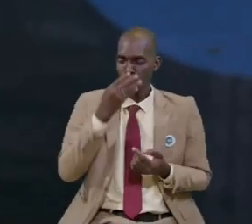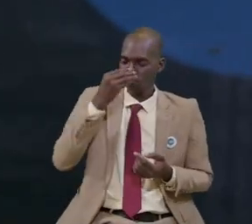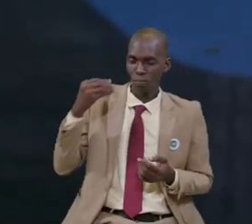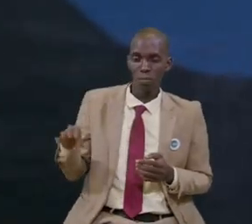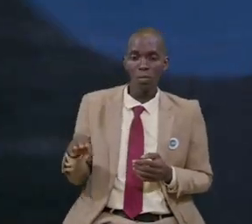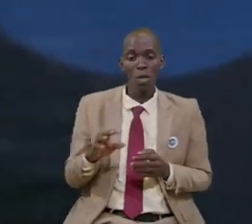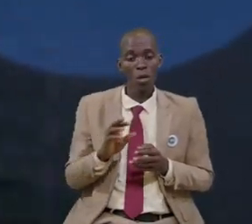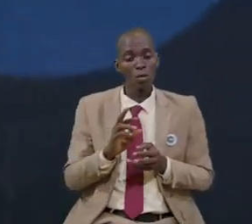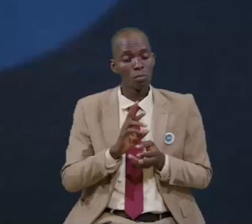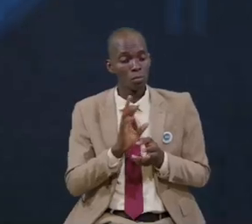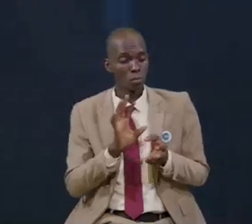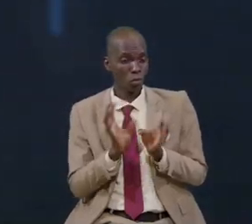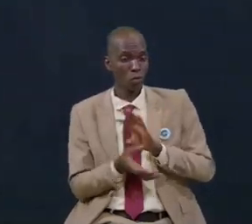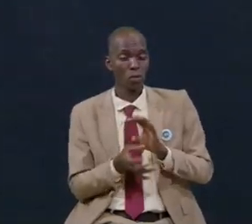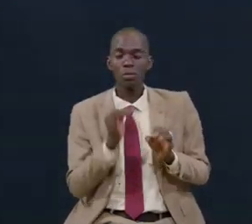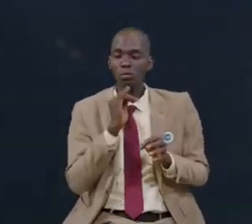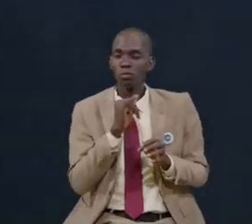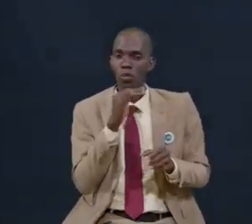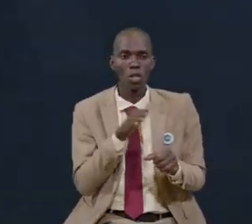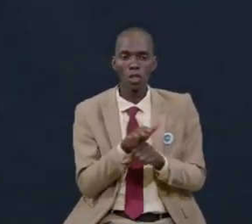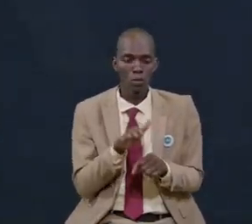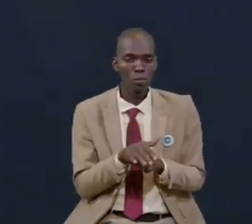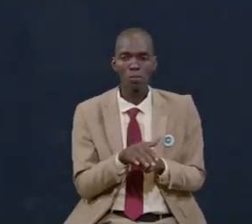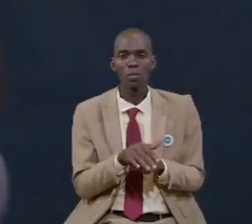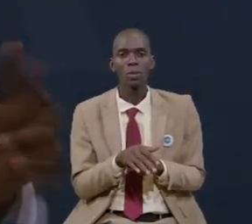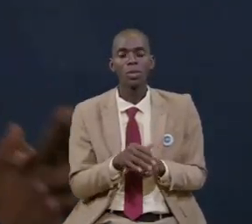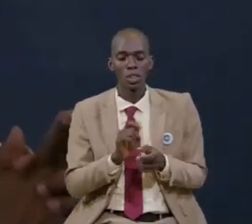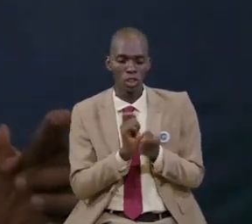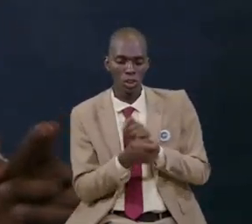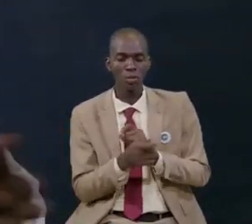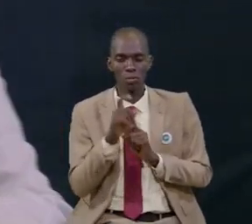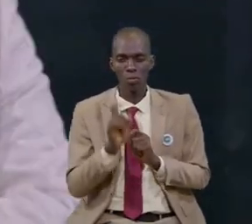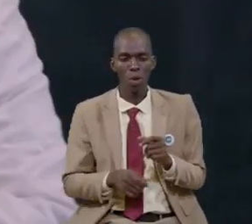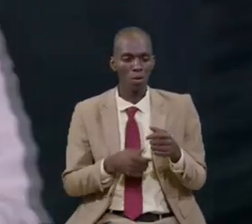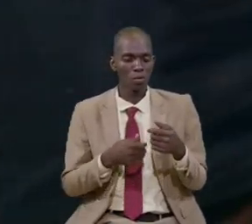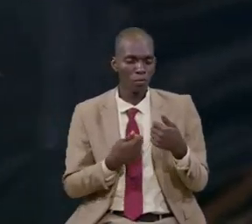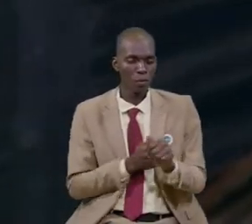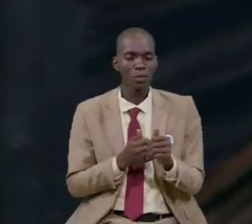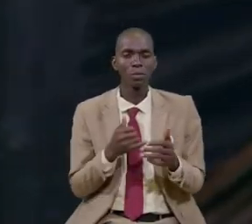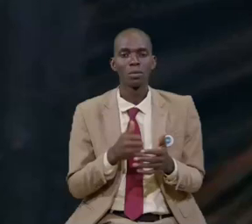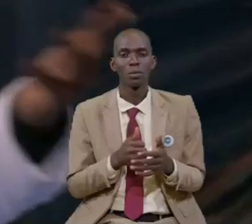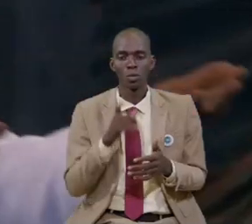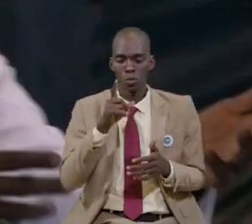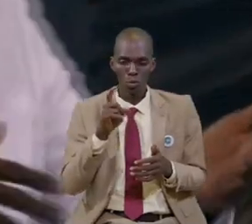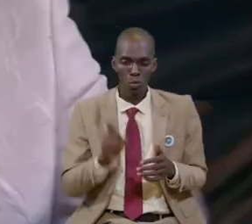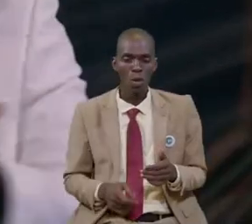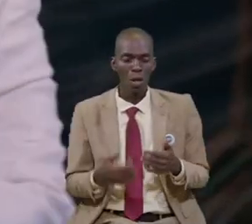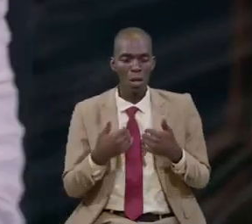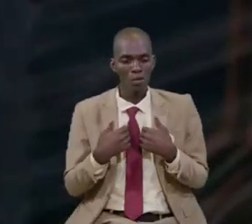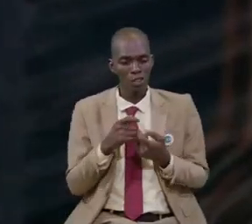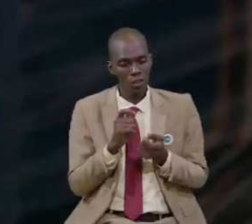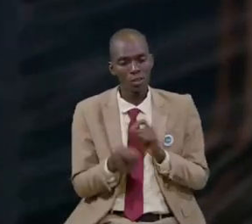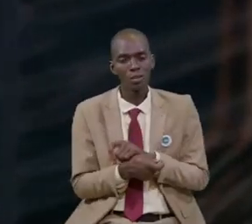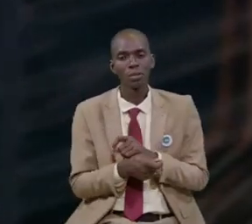l'aveu ne suffit pas. Il faut la transformation, il faut l'abandon. Un changement doit s'en suivre.